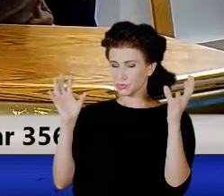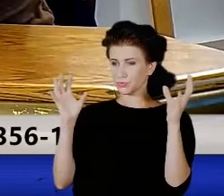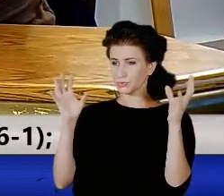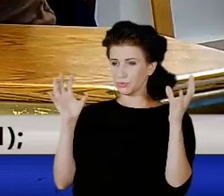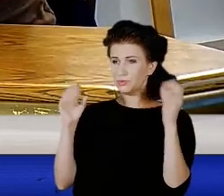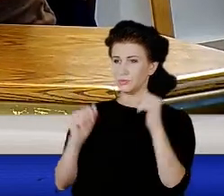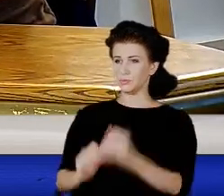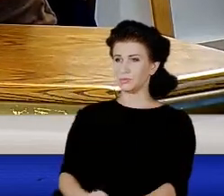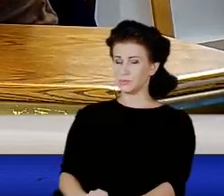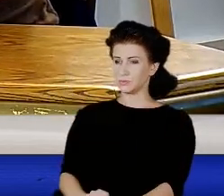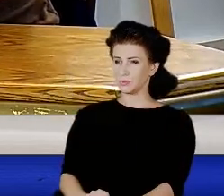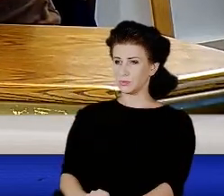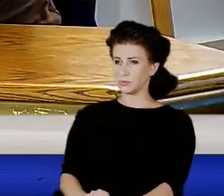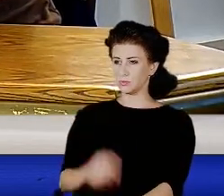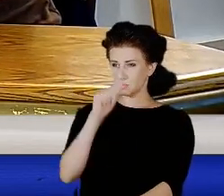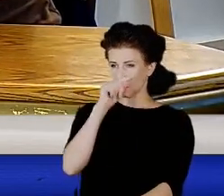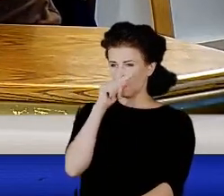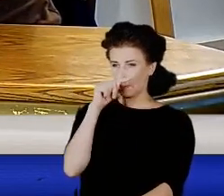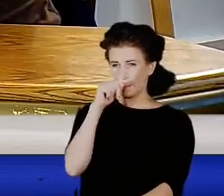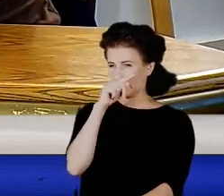jeśli chodzi o...